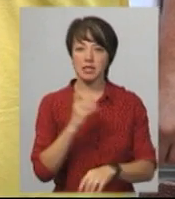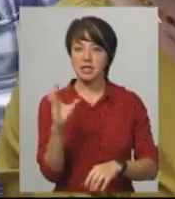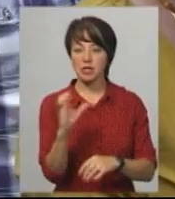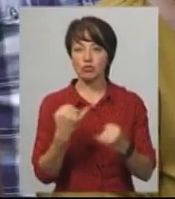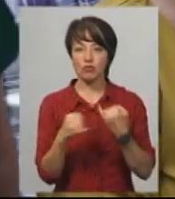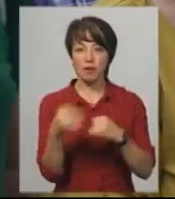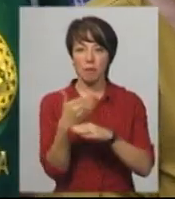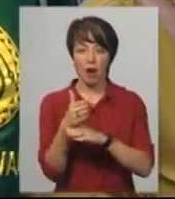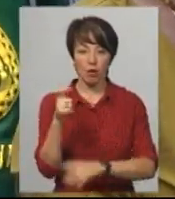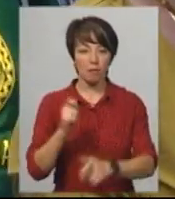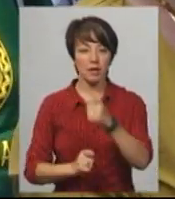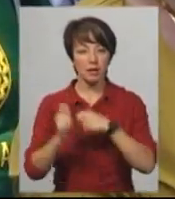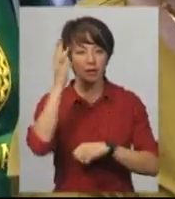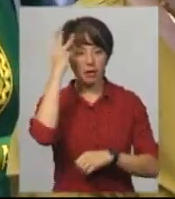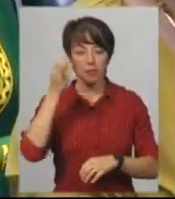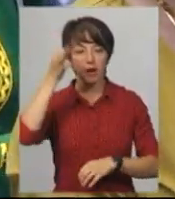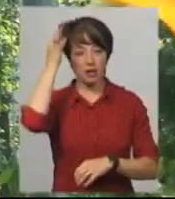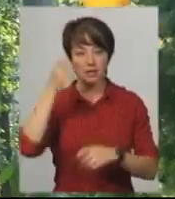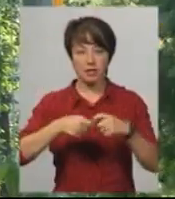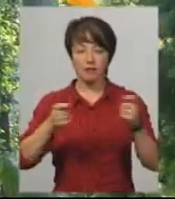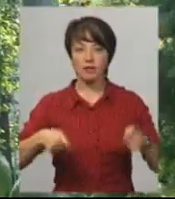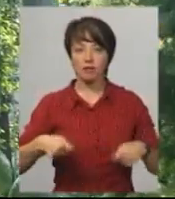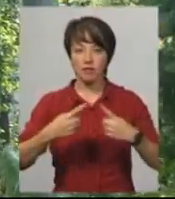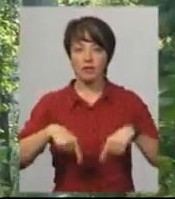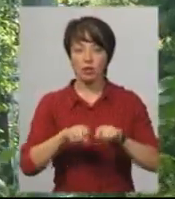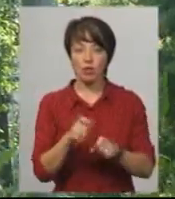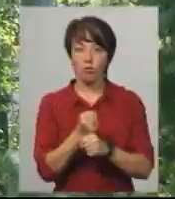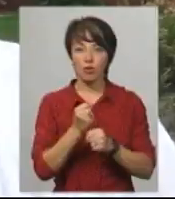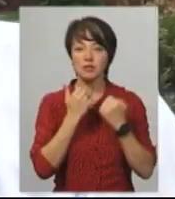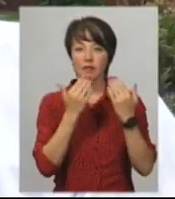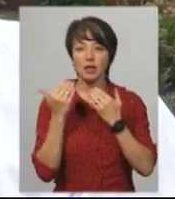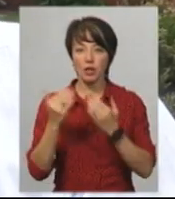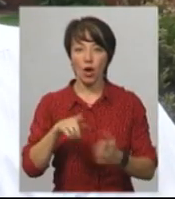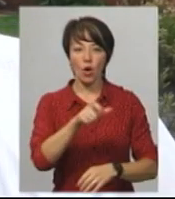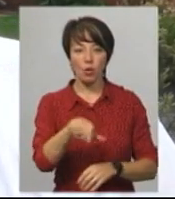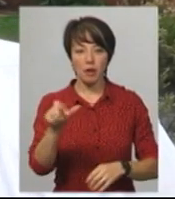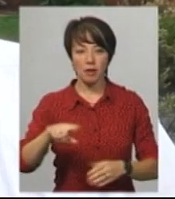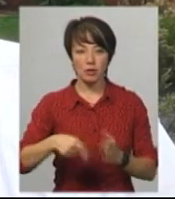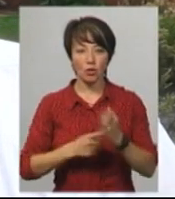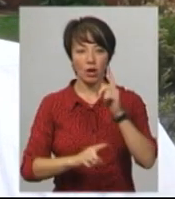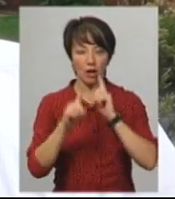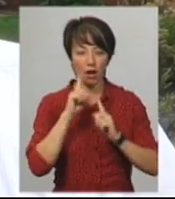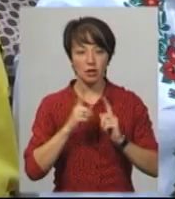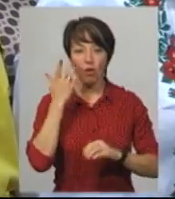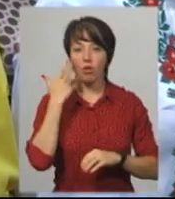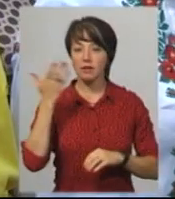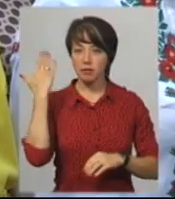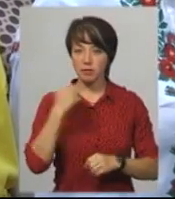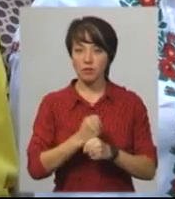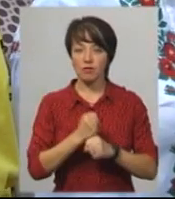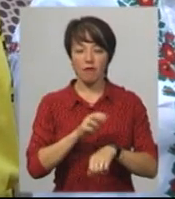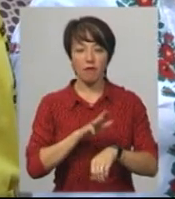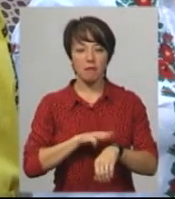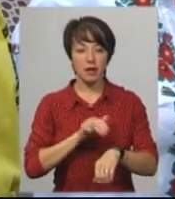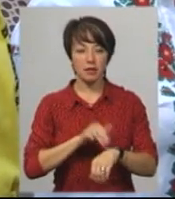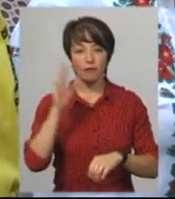прапор, піднятий на Хмельниччині, пригадує завідувач відділу роботи зі зверненнями громадян Хмельницької міської ради Анатолій Савченко, котрий в той час працював у